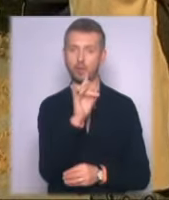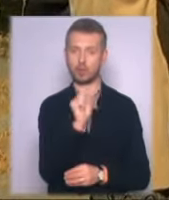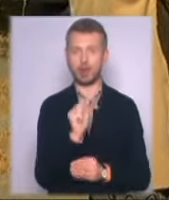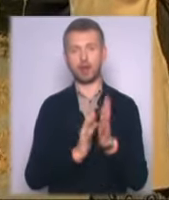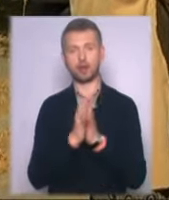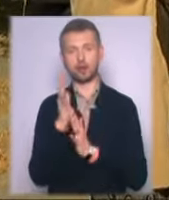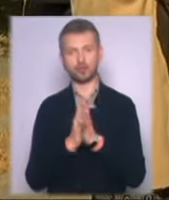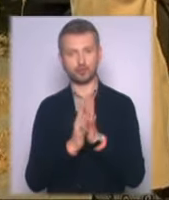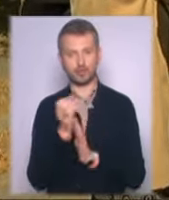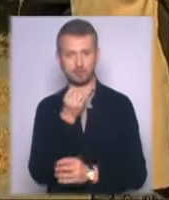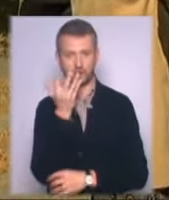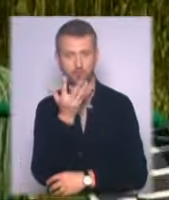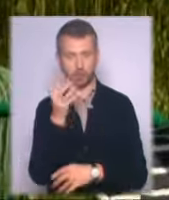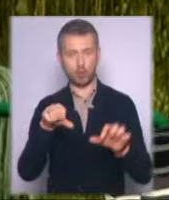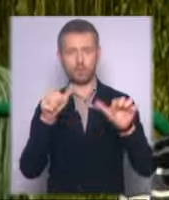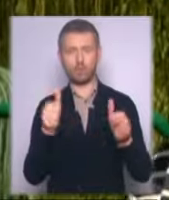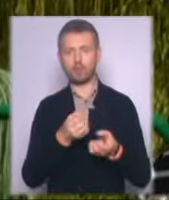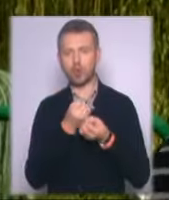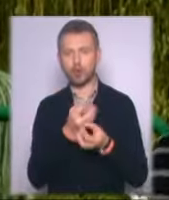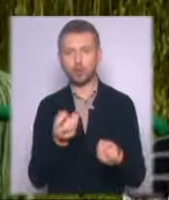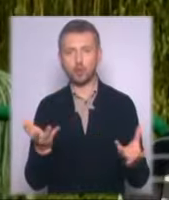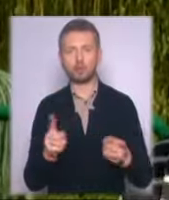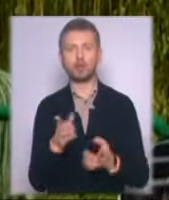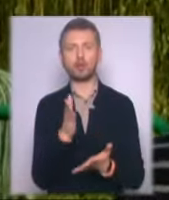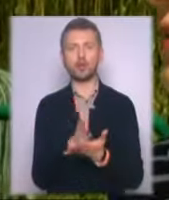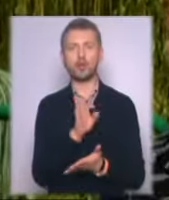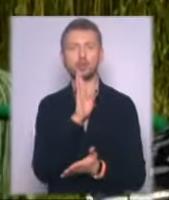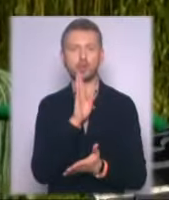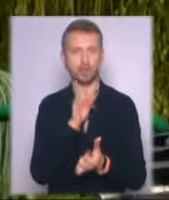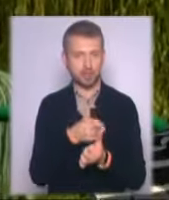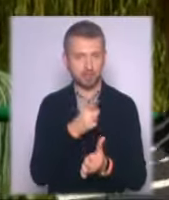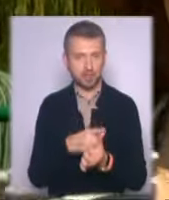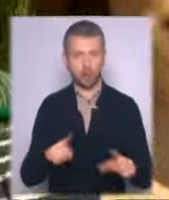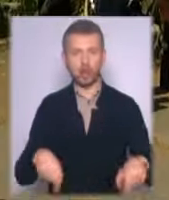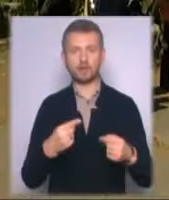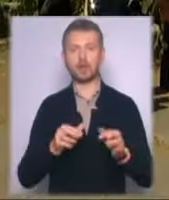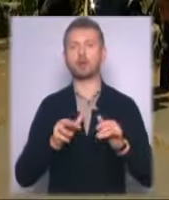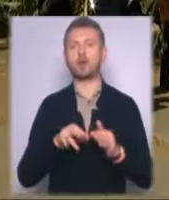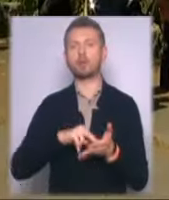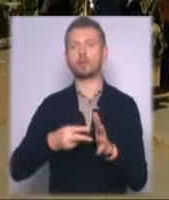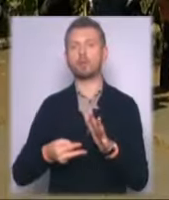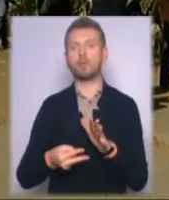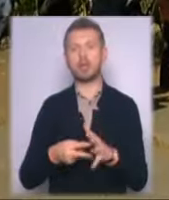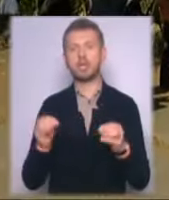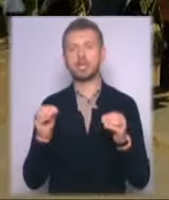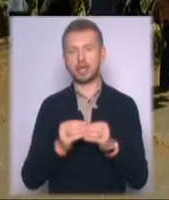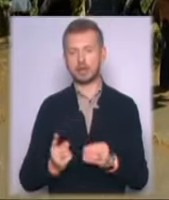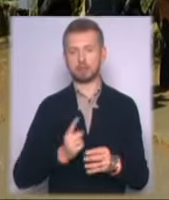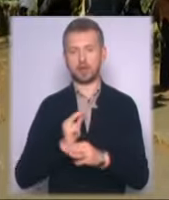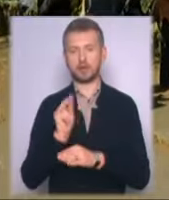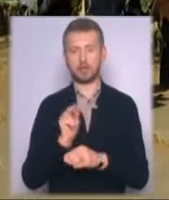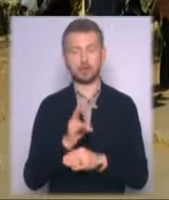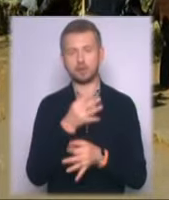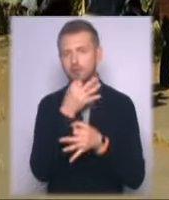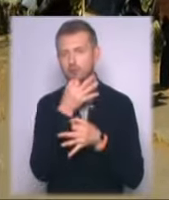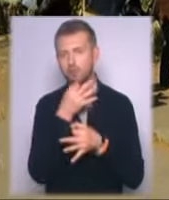півоній. Оформлять клумби з квітів, що носять жіночі імена. Організатори заходу запланували щонайменше 10 майстер-класів на будь-який